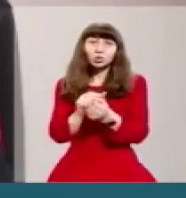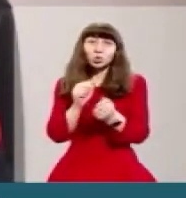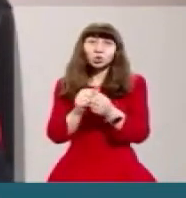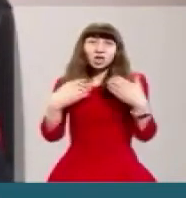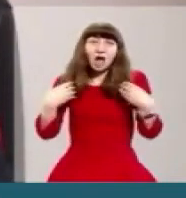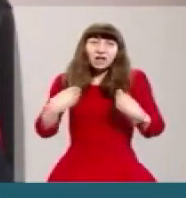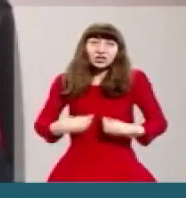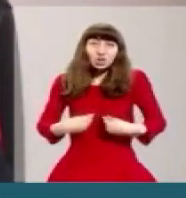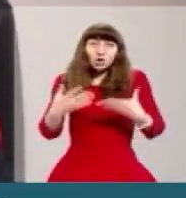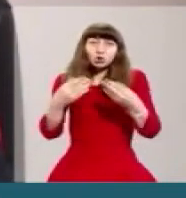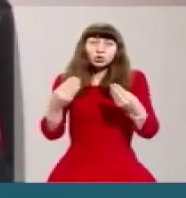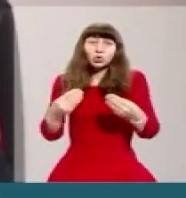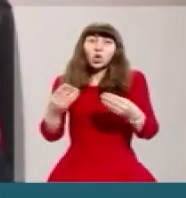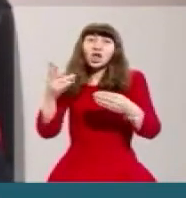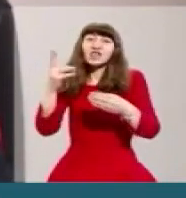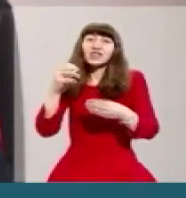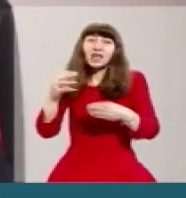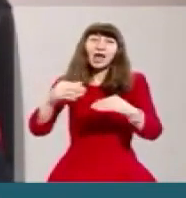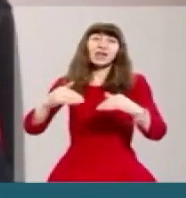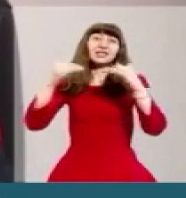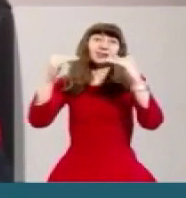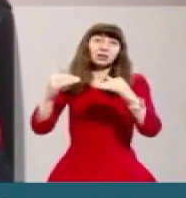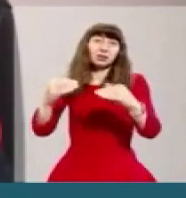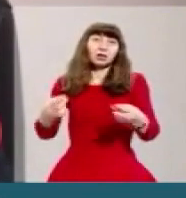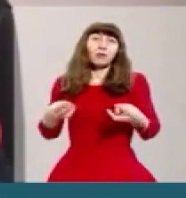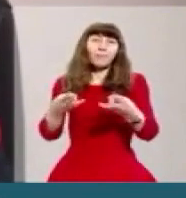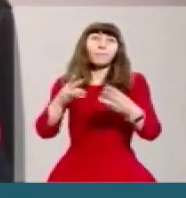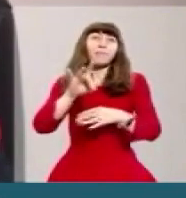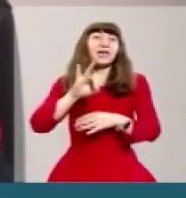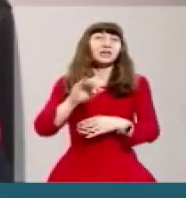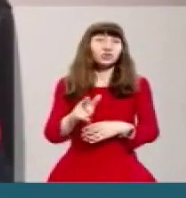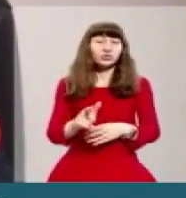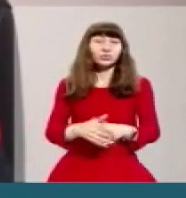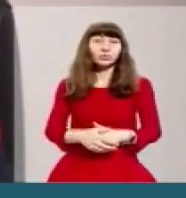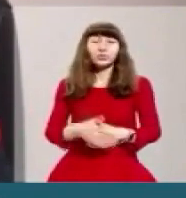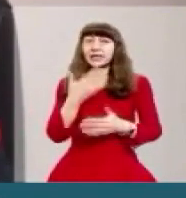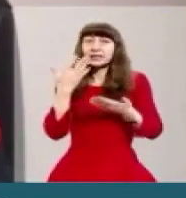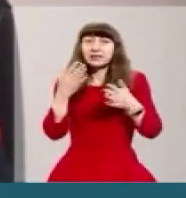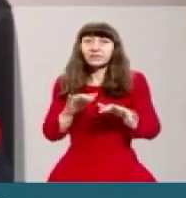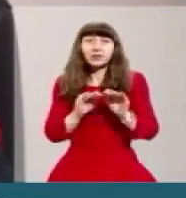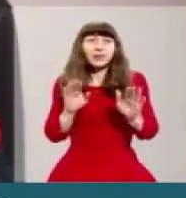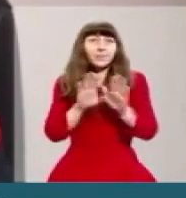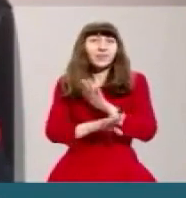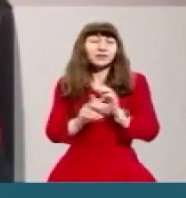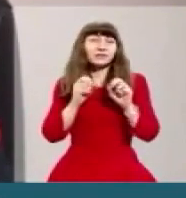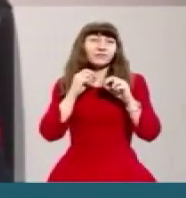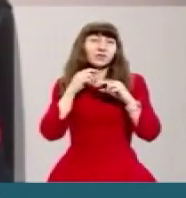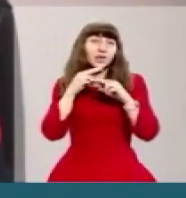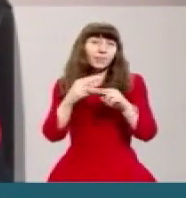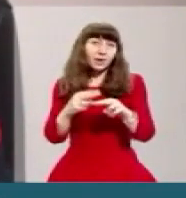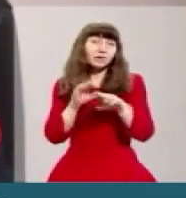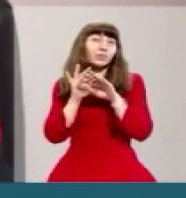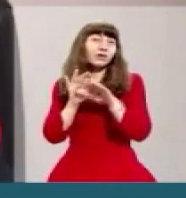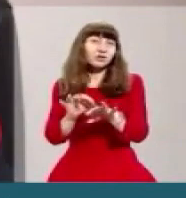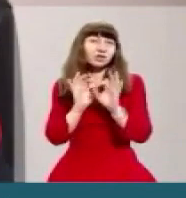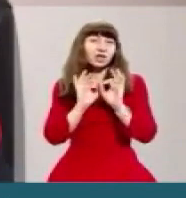Не сушить одежду над печами, газовыми плитами и электронагревательными приборами, не оставлять детей без присмотра и приводить с ними